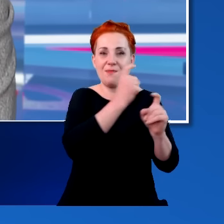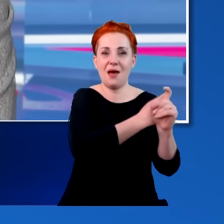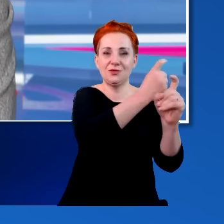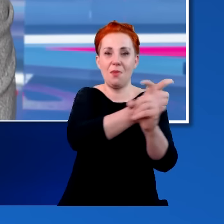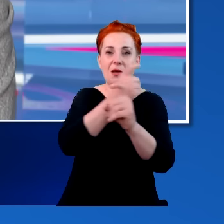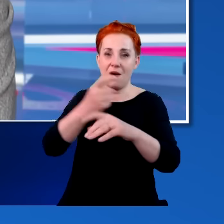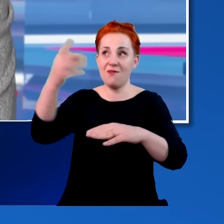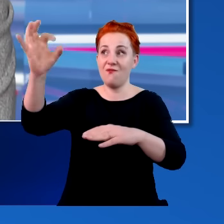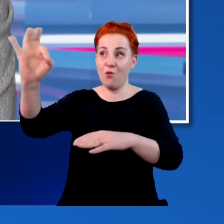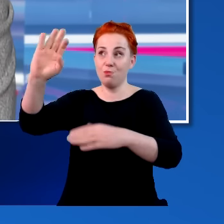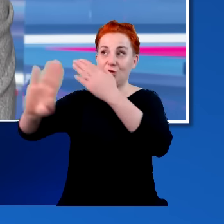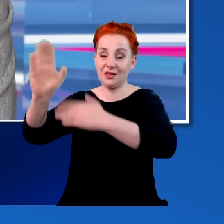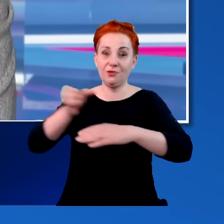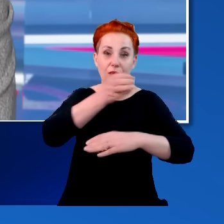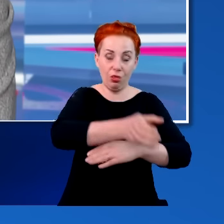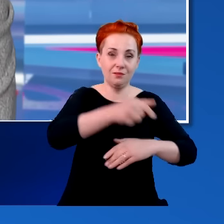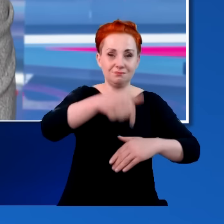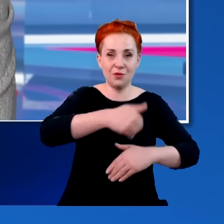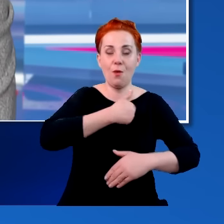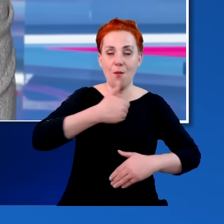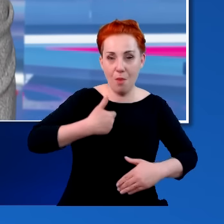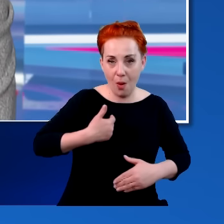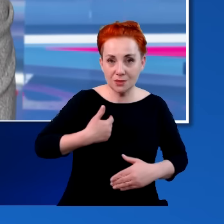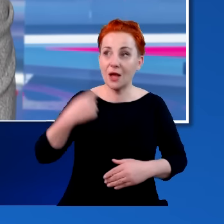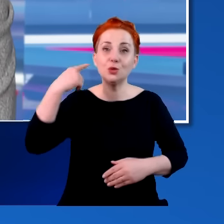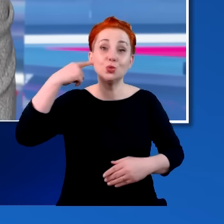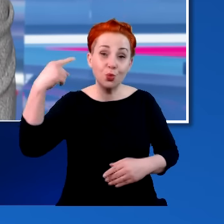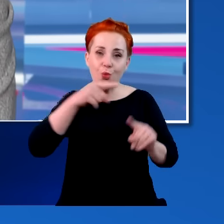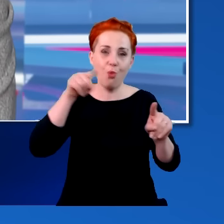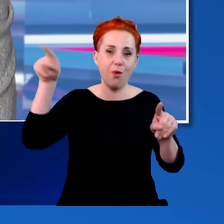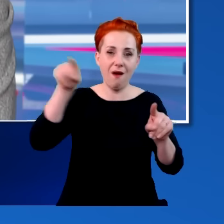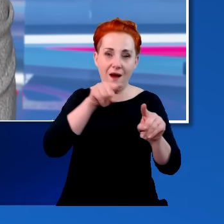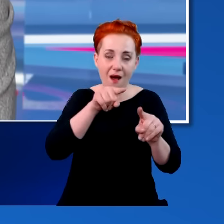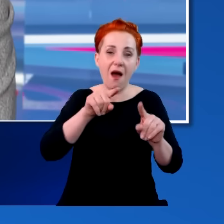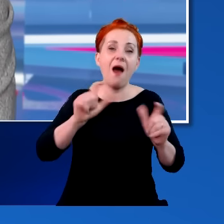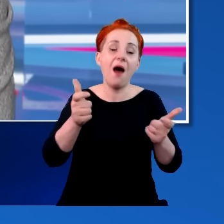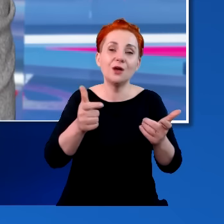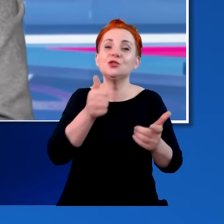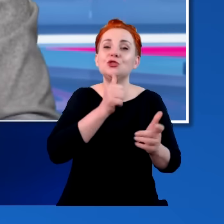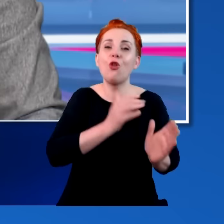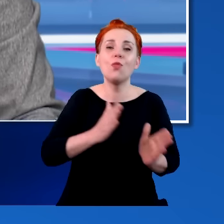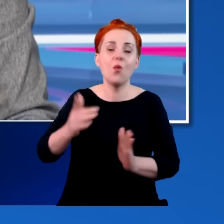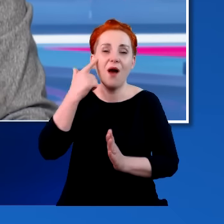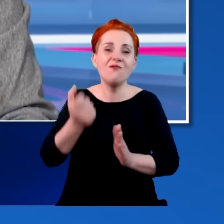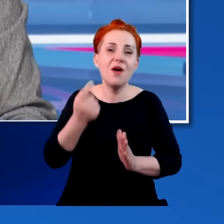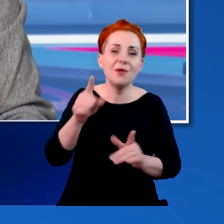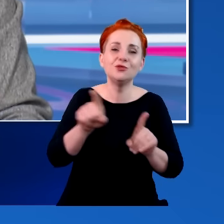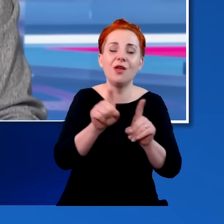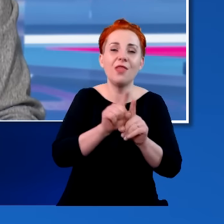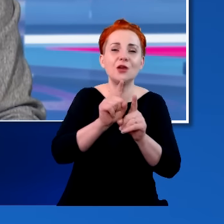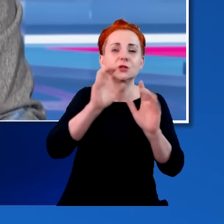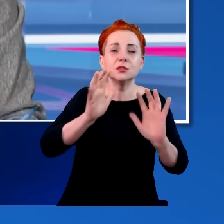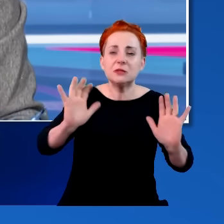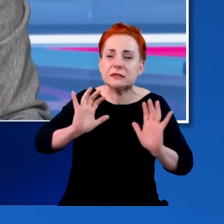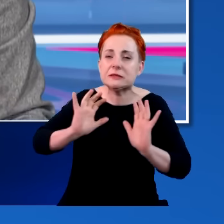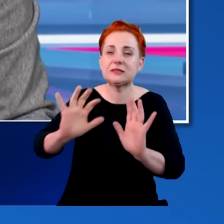realizować wszystko, czego chcą eurokraci, jednym z takich polityk europejskich przecież jest Zielony Ład, wymyślony, forsowany przez Timmermansa,